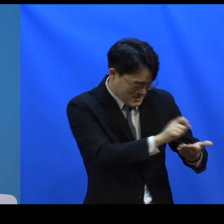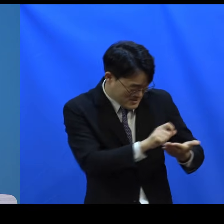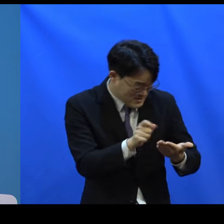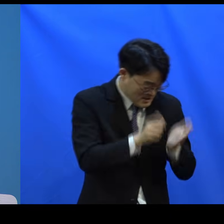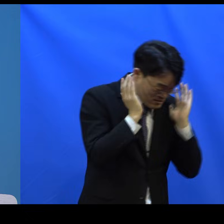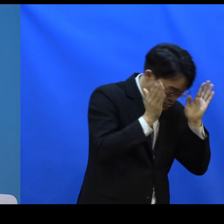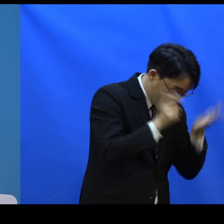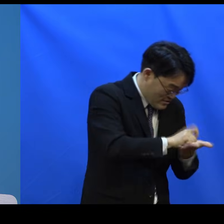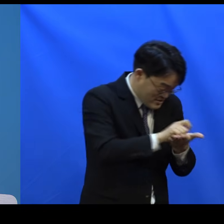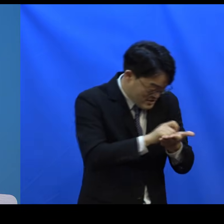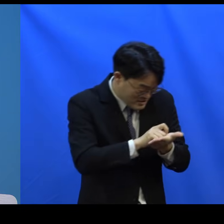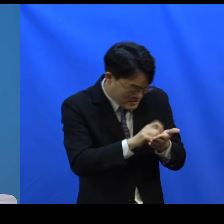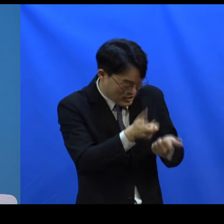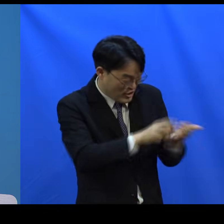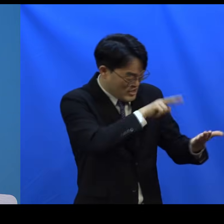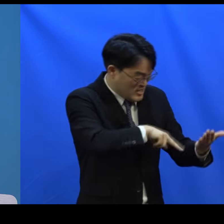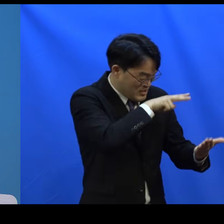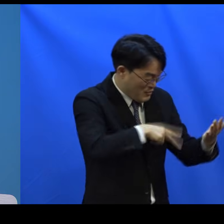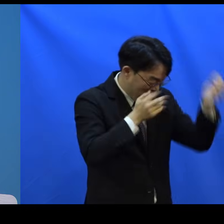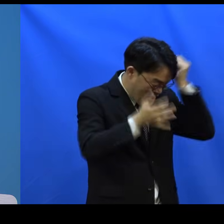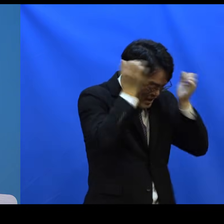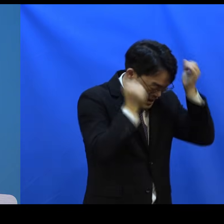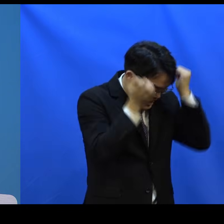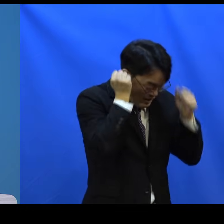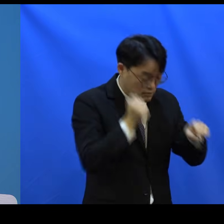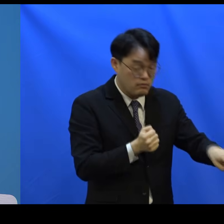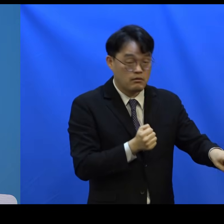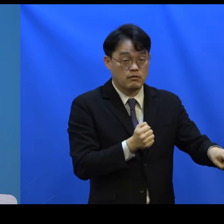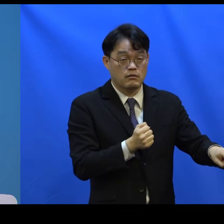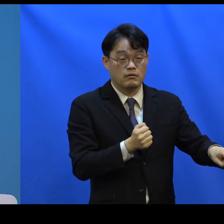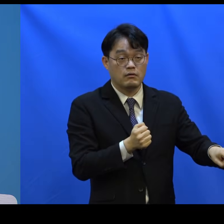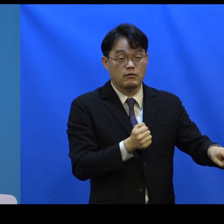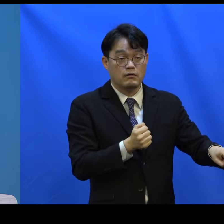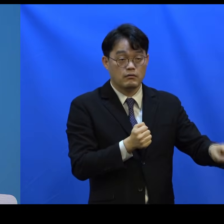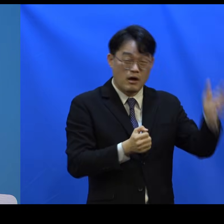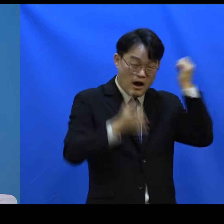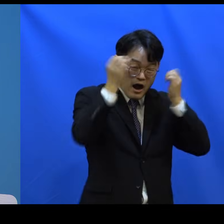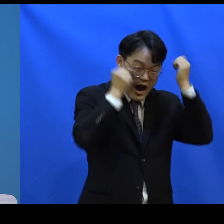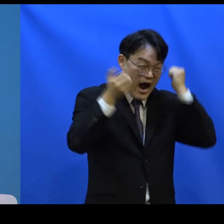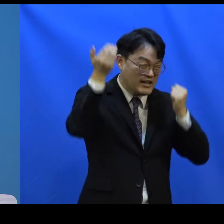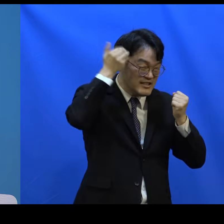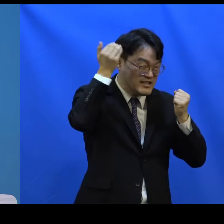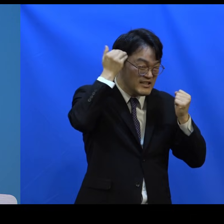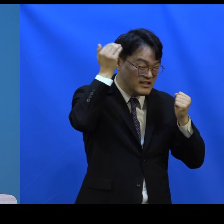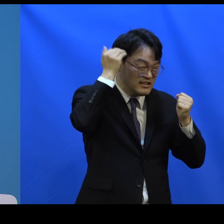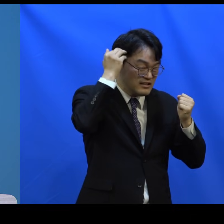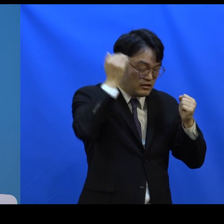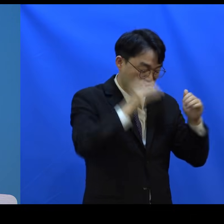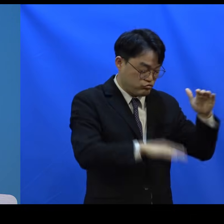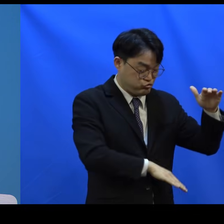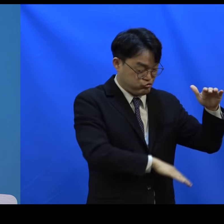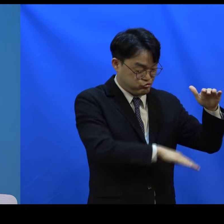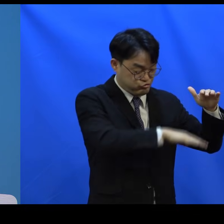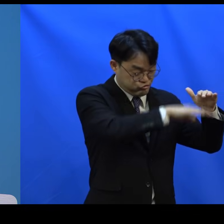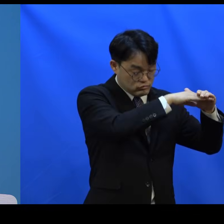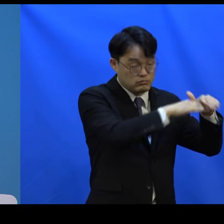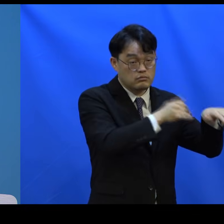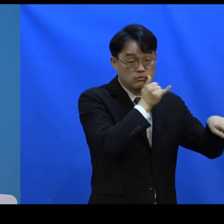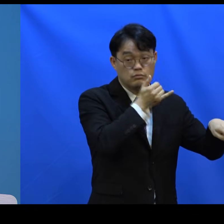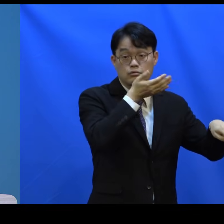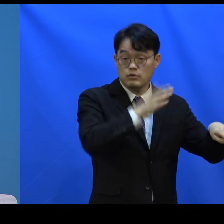본질을 놓쳤다는 거예요. 그리고 그들은 규칙과 규율을 막 그냥 만들고 지키는 일에 결국은